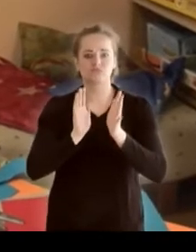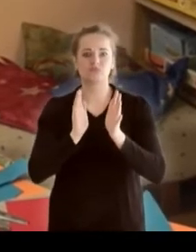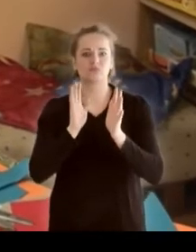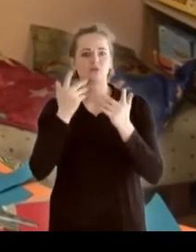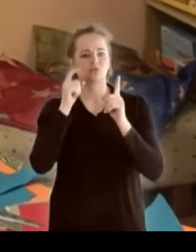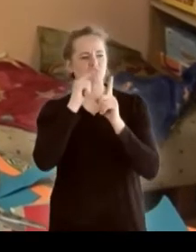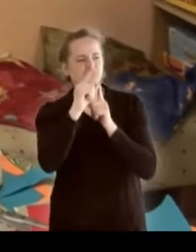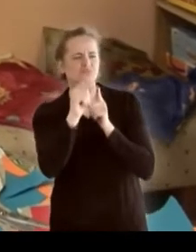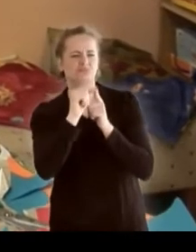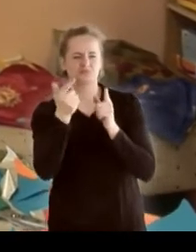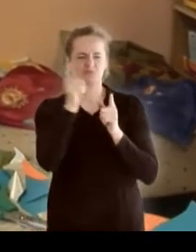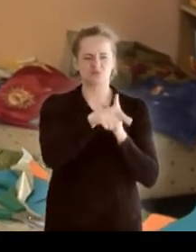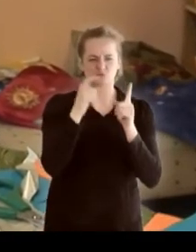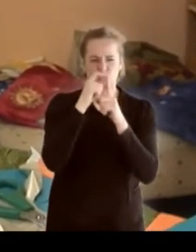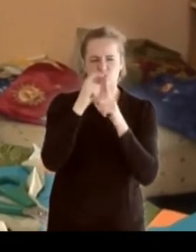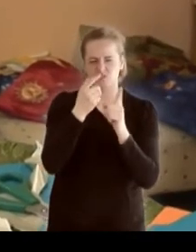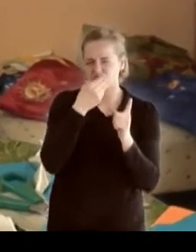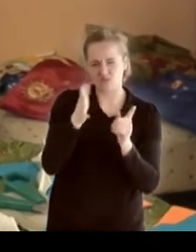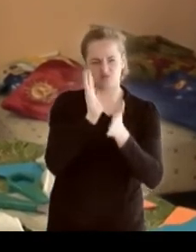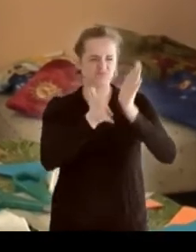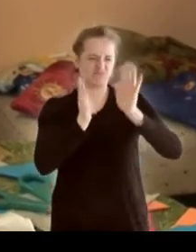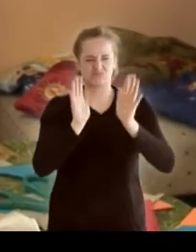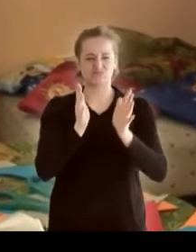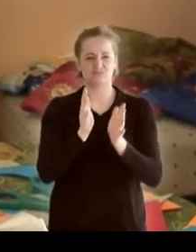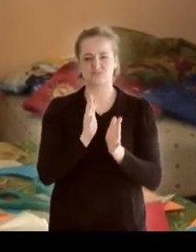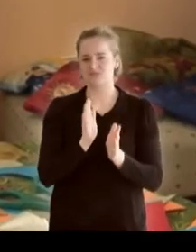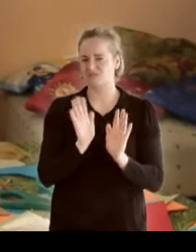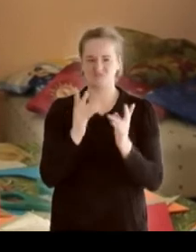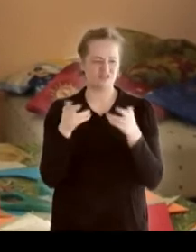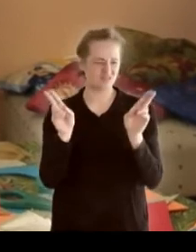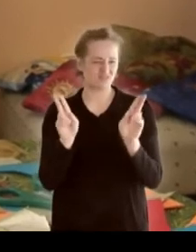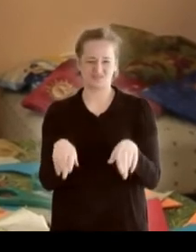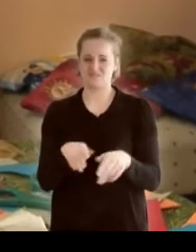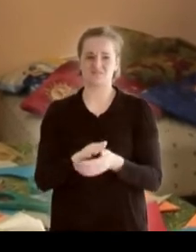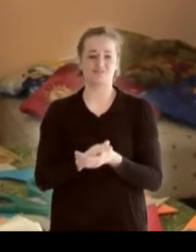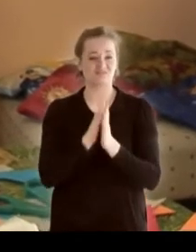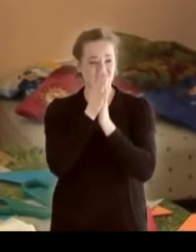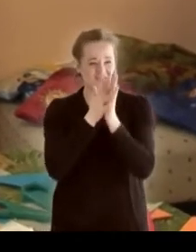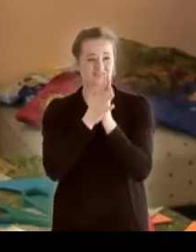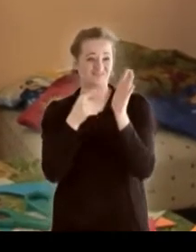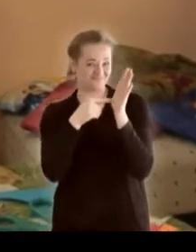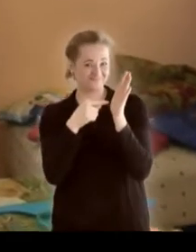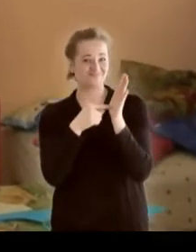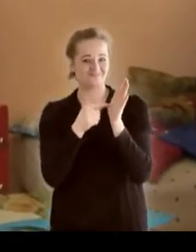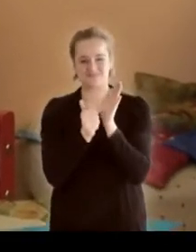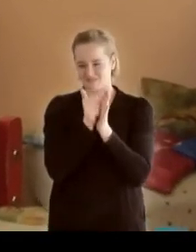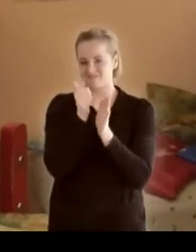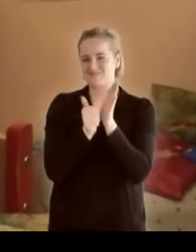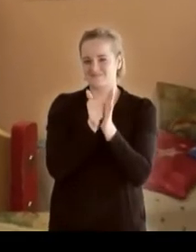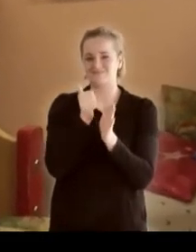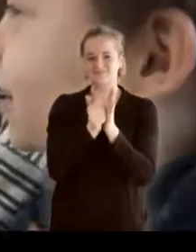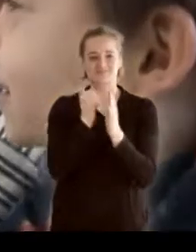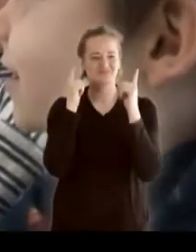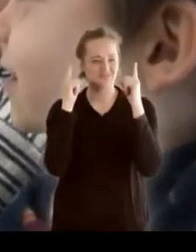juos ištirpinti gali, jeigu su meile kalbi. Stengis